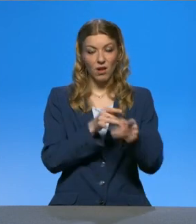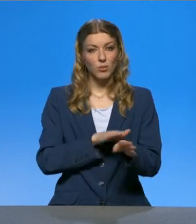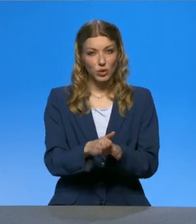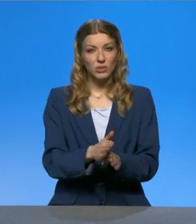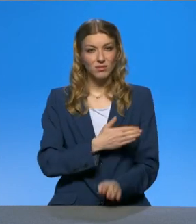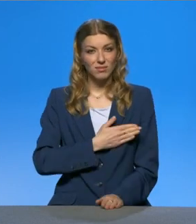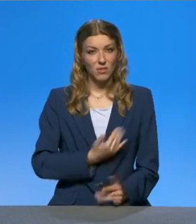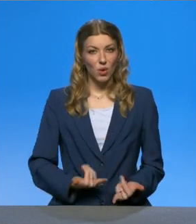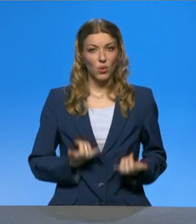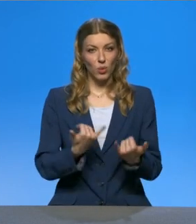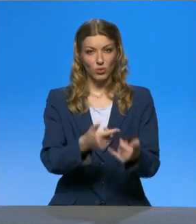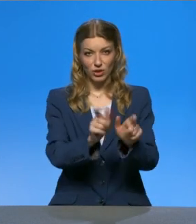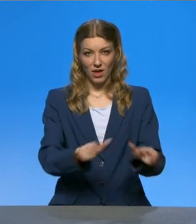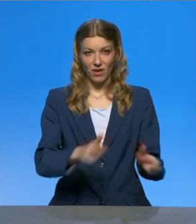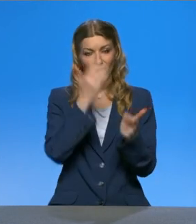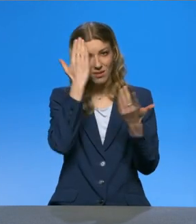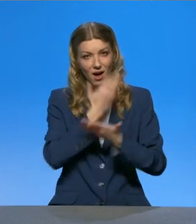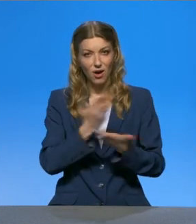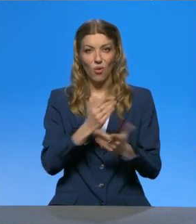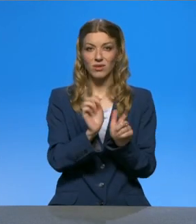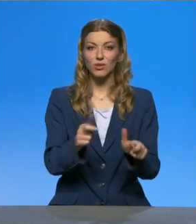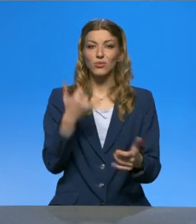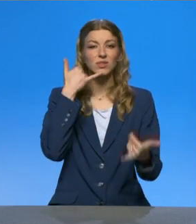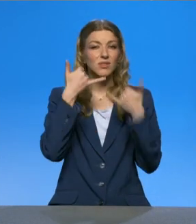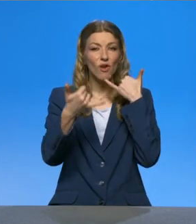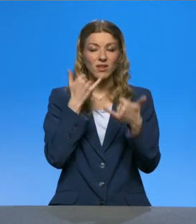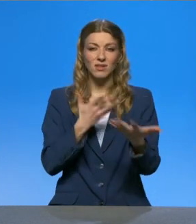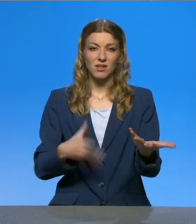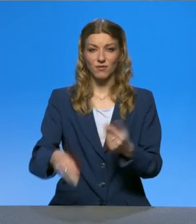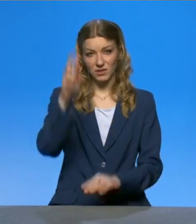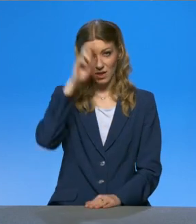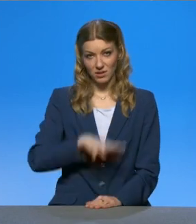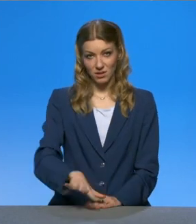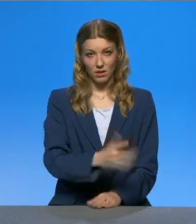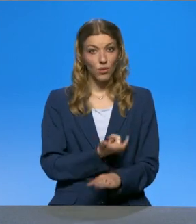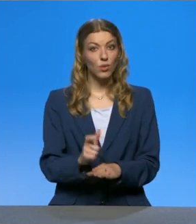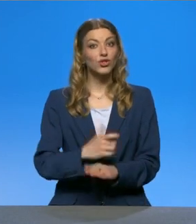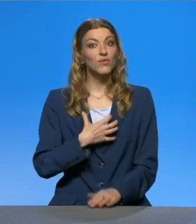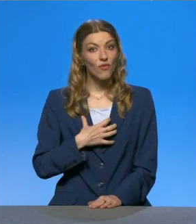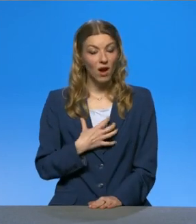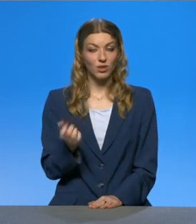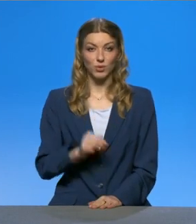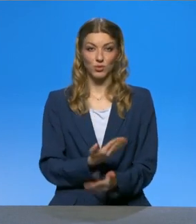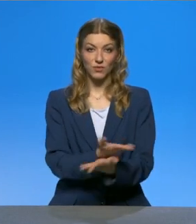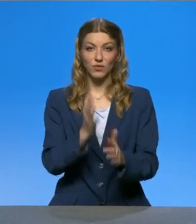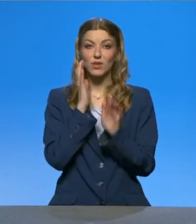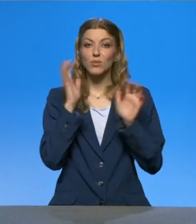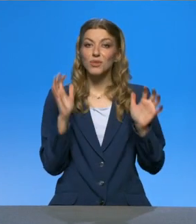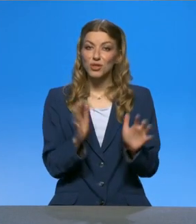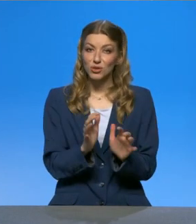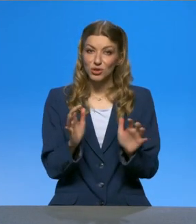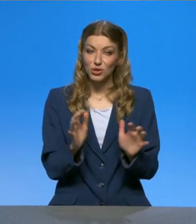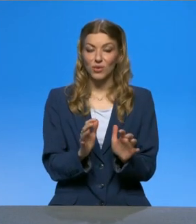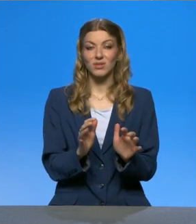и очень народный. Люди прямо звонят со всей страны. И это очень важно, потому что вы бережете вот эту вот тонкую